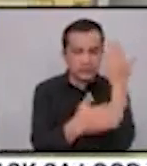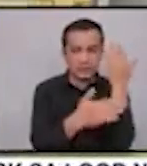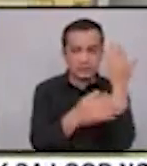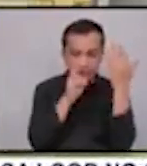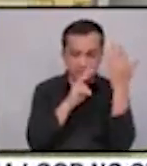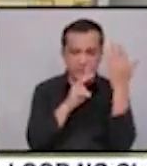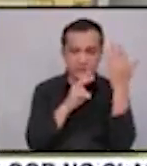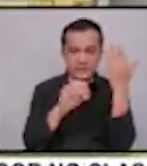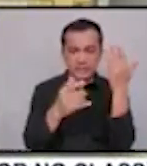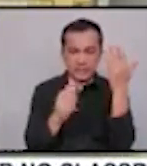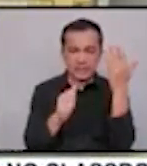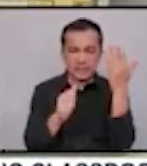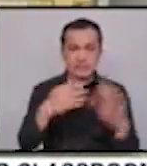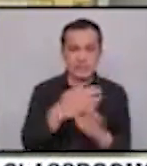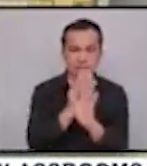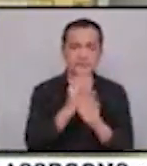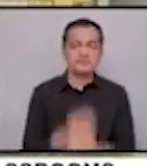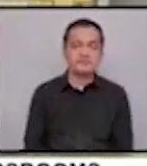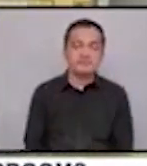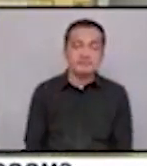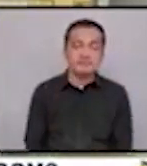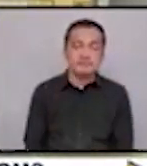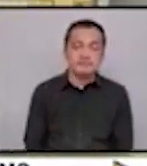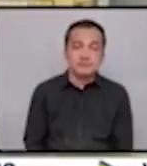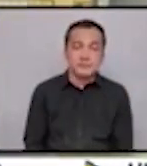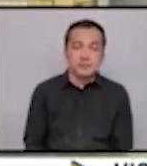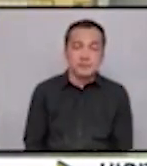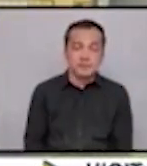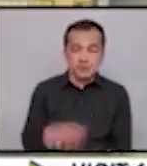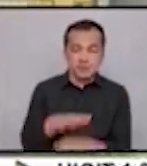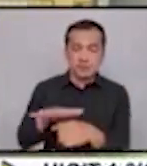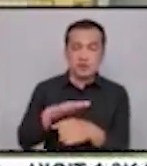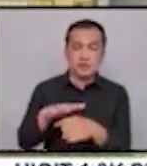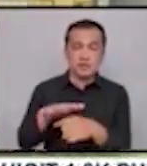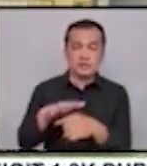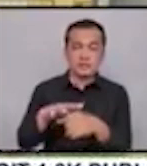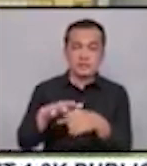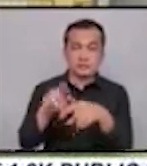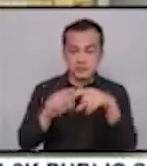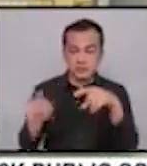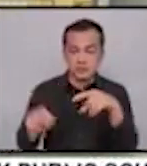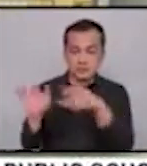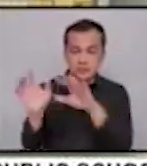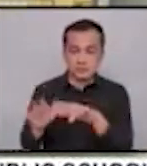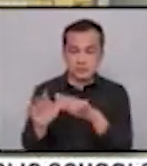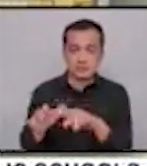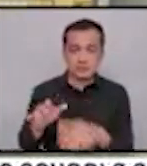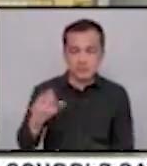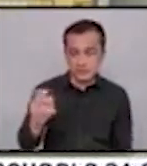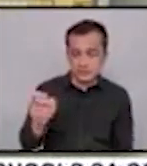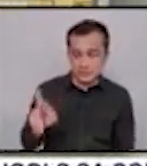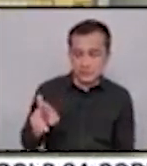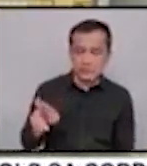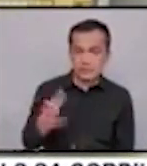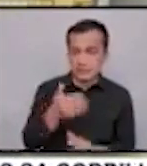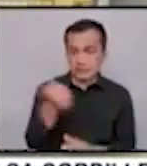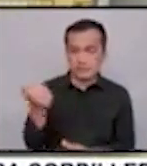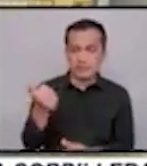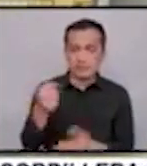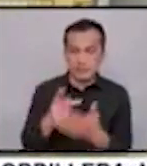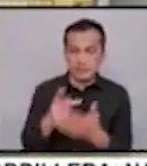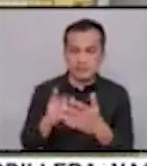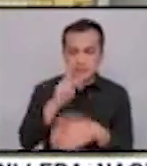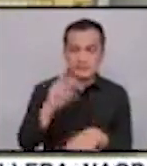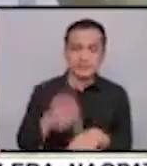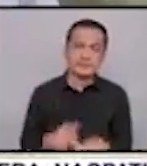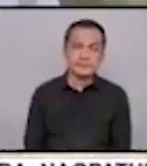Region. Habang mga localized thunderstorms ang magbibigay naman ng mga panandaliang pag-ulan sa Metro Manila at sa natitirang bahagi ng bansa. Makita